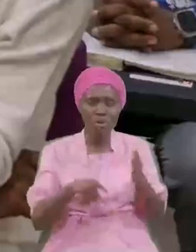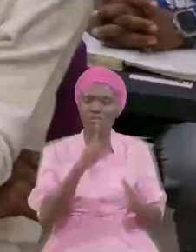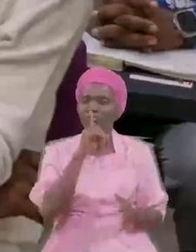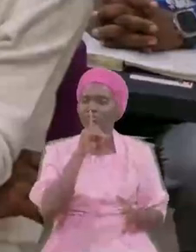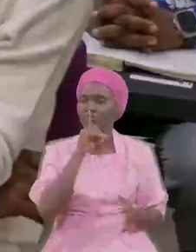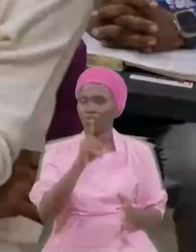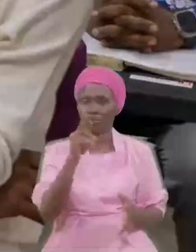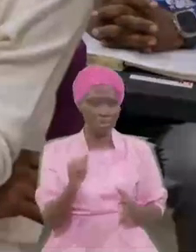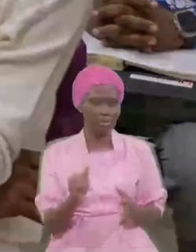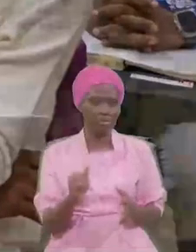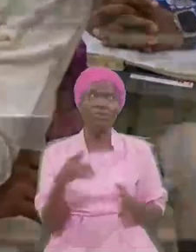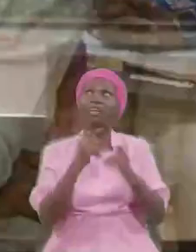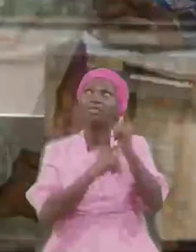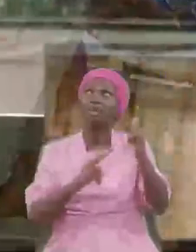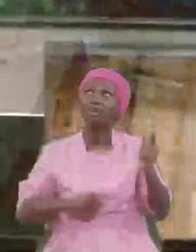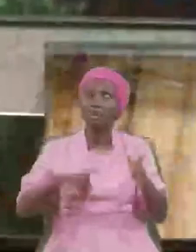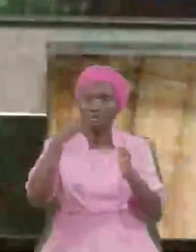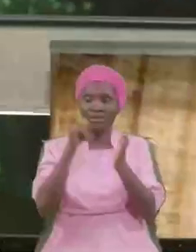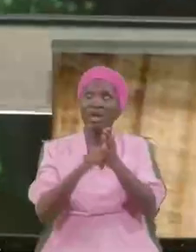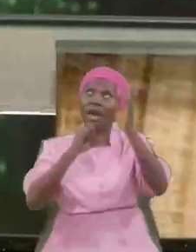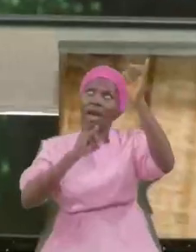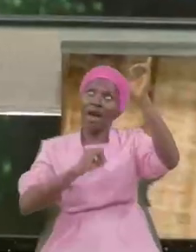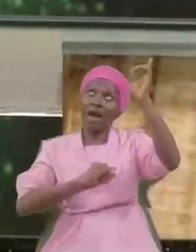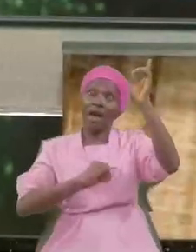L'Éternel lui dit, mais je serai avec vous.